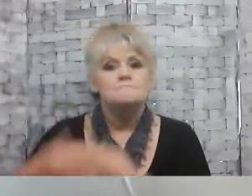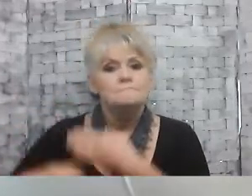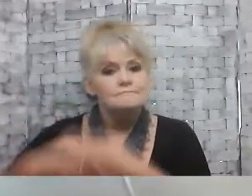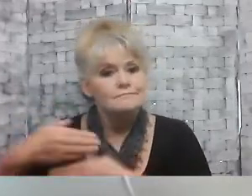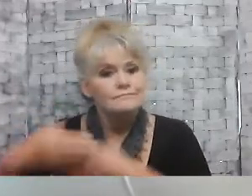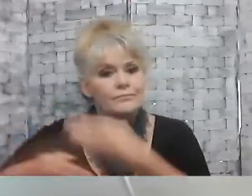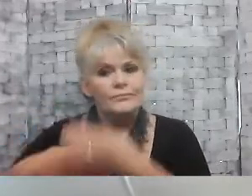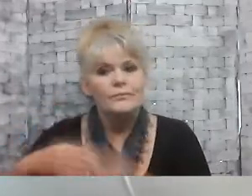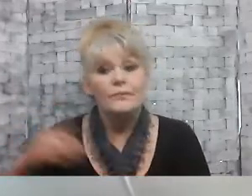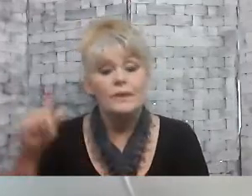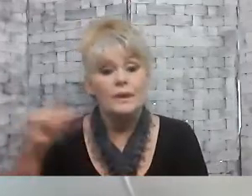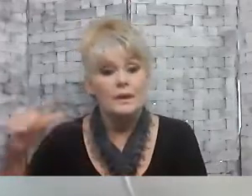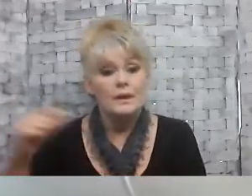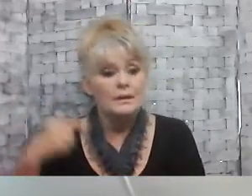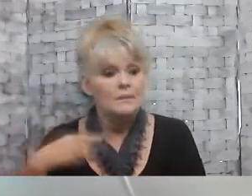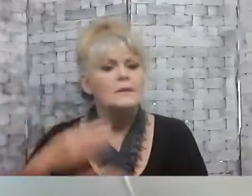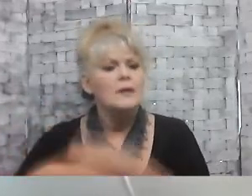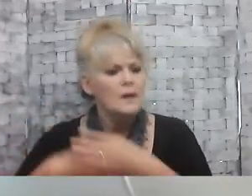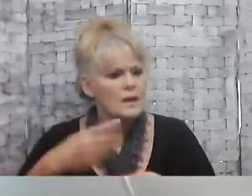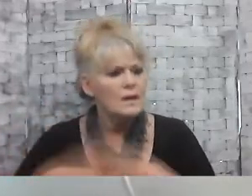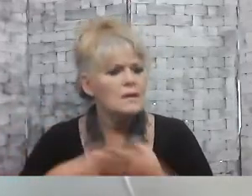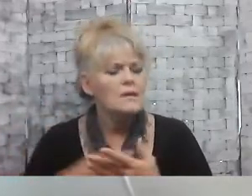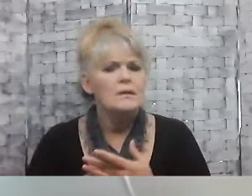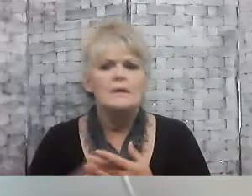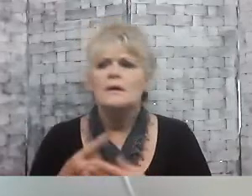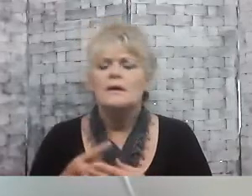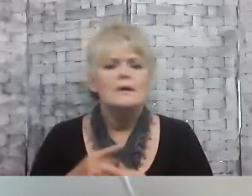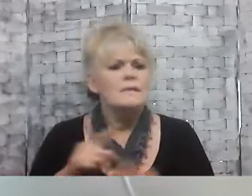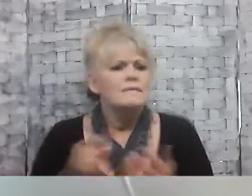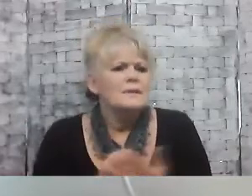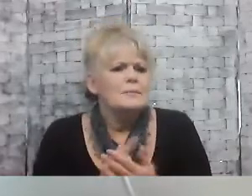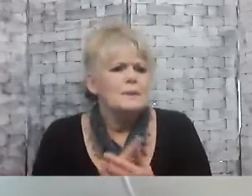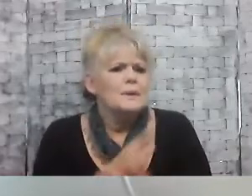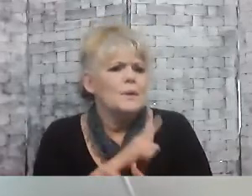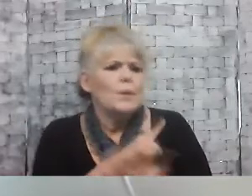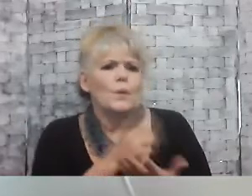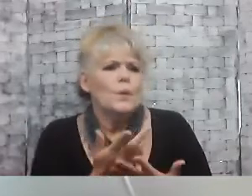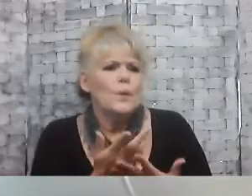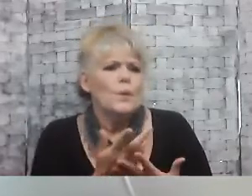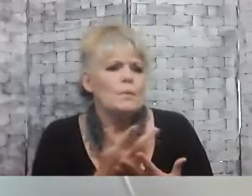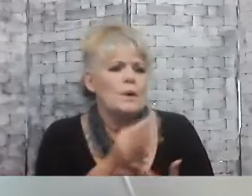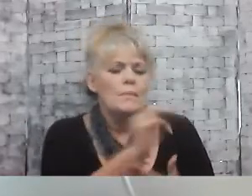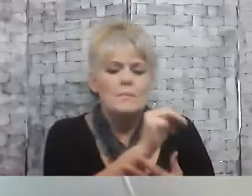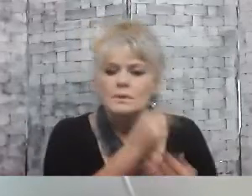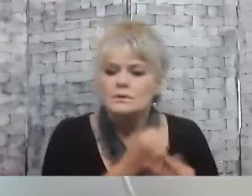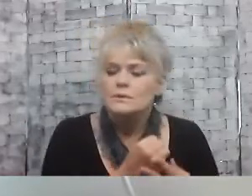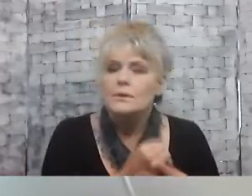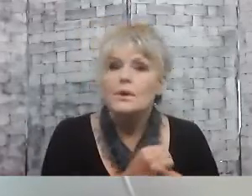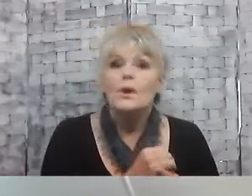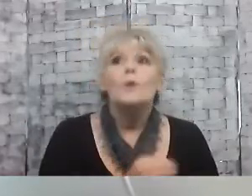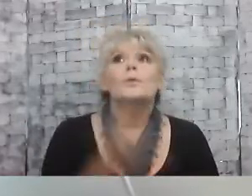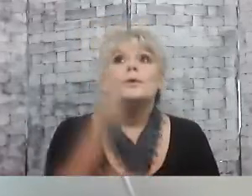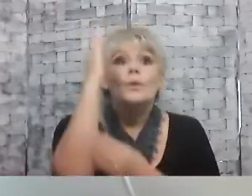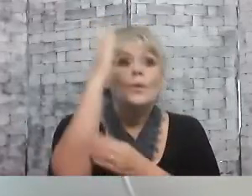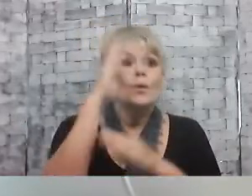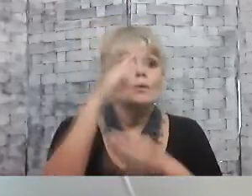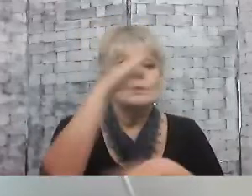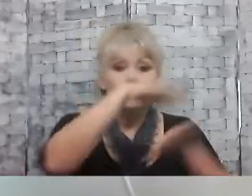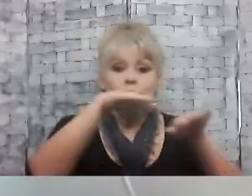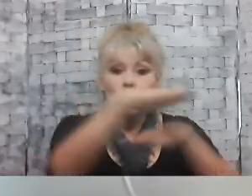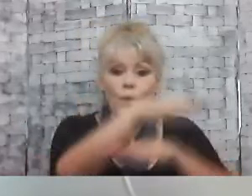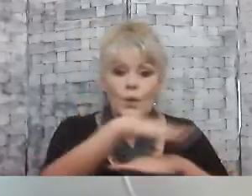en toe, waaroor het die opdragte gegaan? Oor die Godse koningskap.